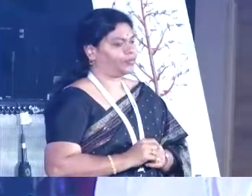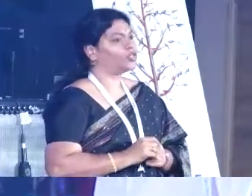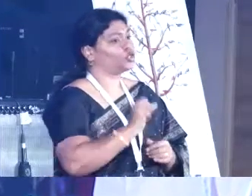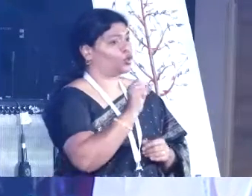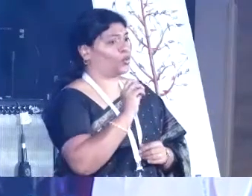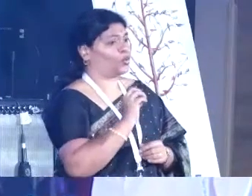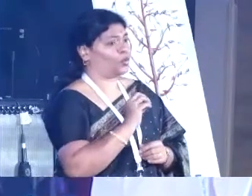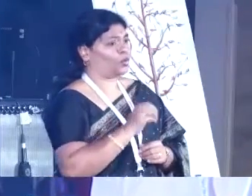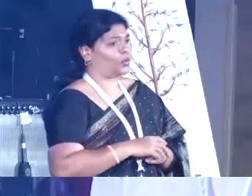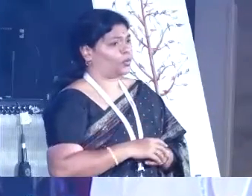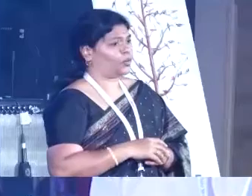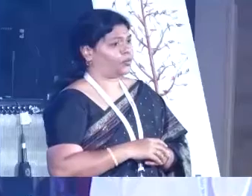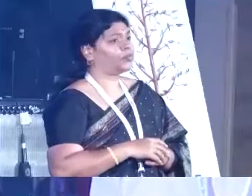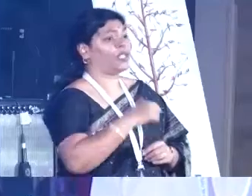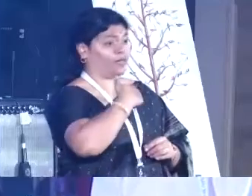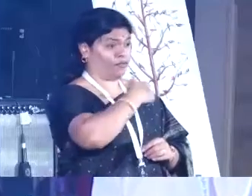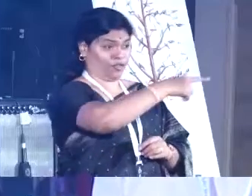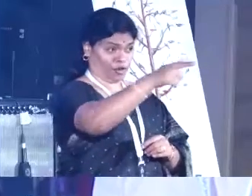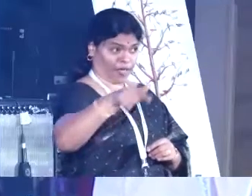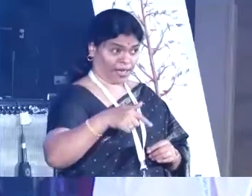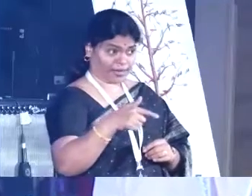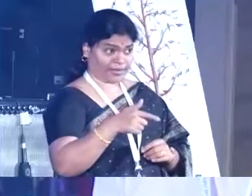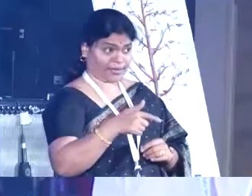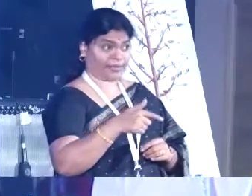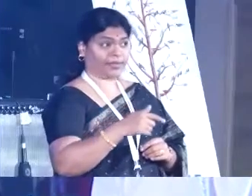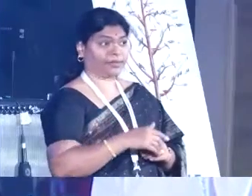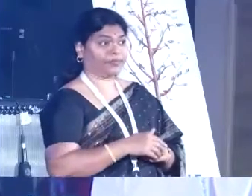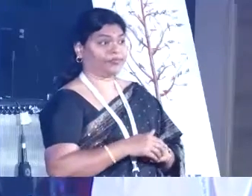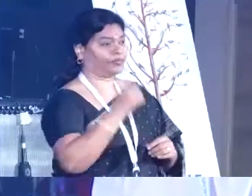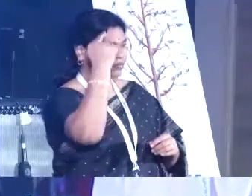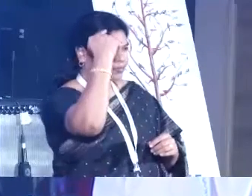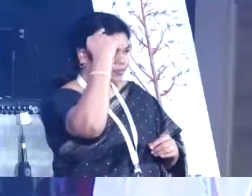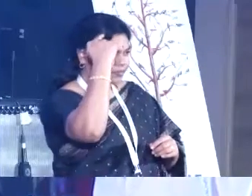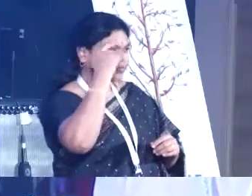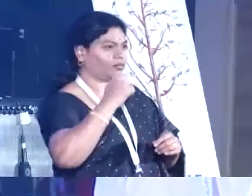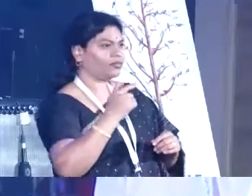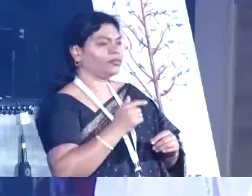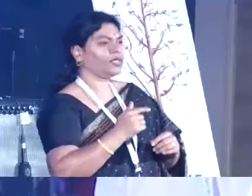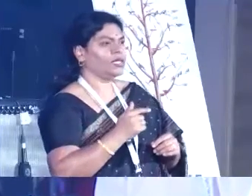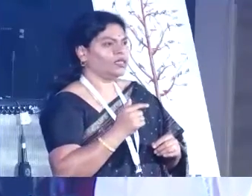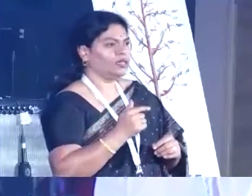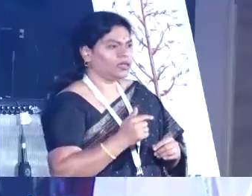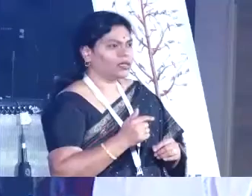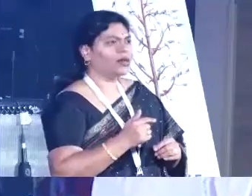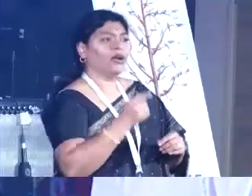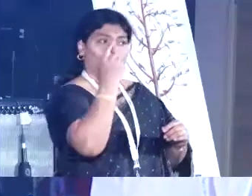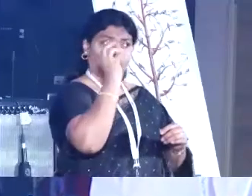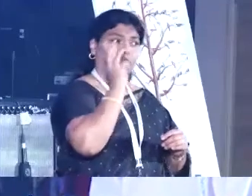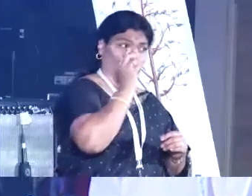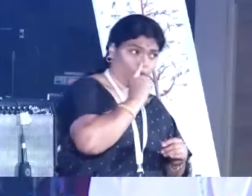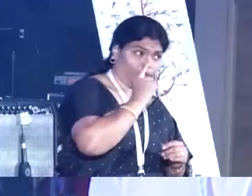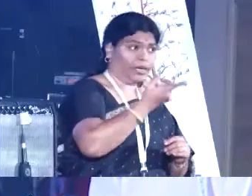तो हमारे लिए माननीय श्री नरेंद्र मोदी जी ने भी या महिलाओं के